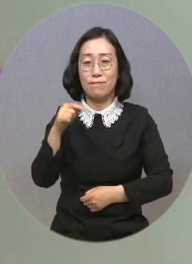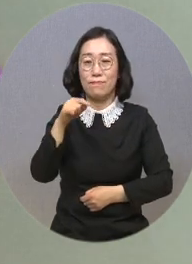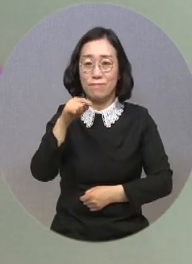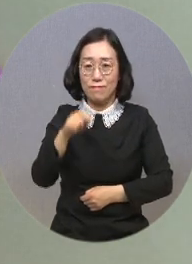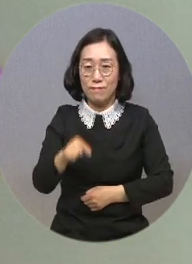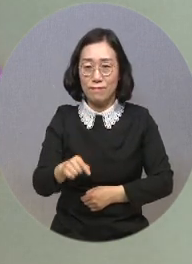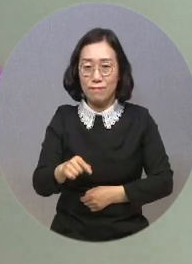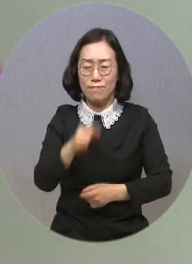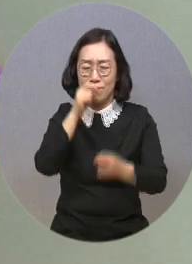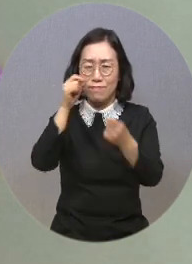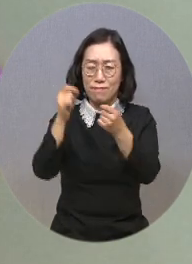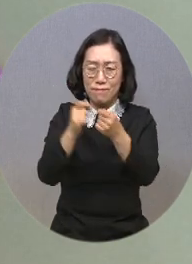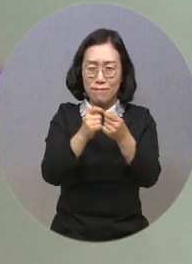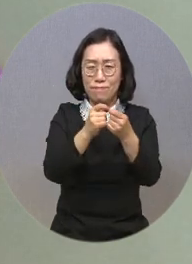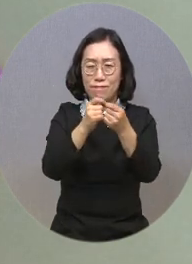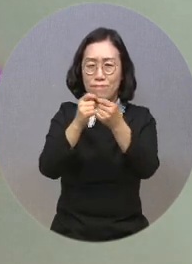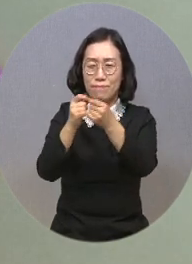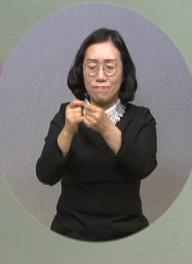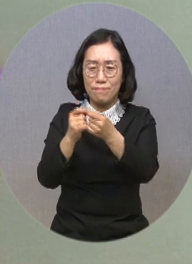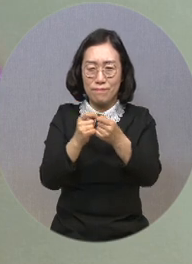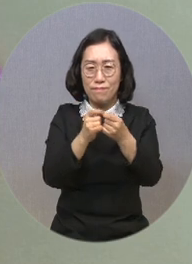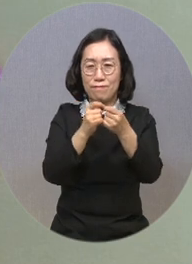이것이 인연이라